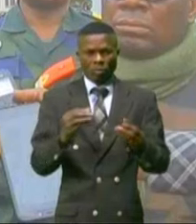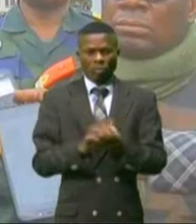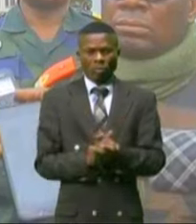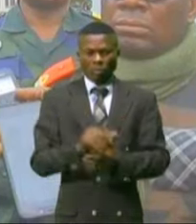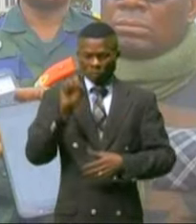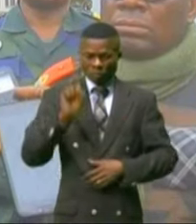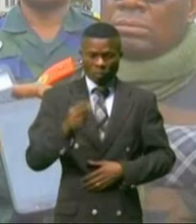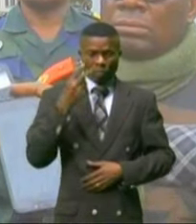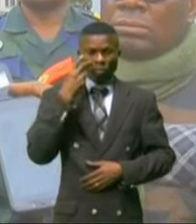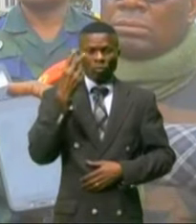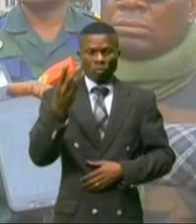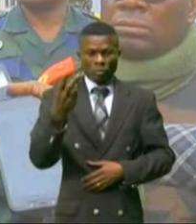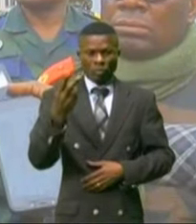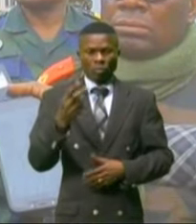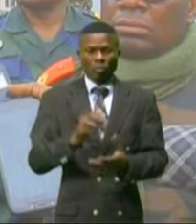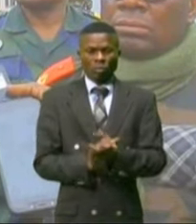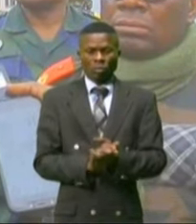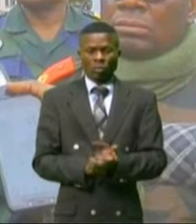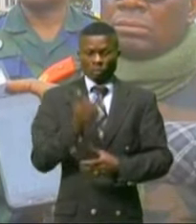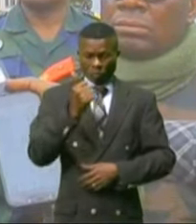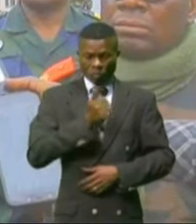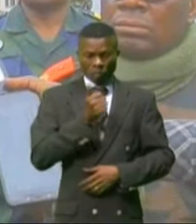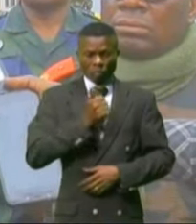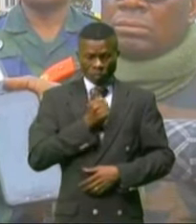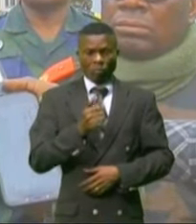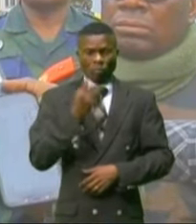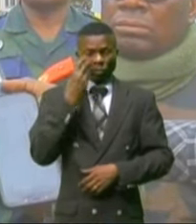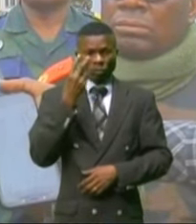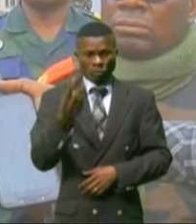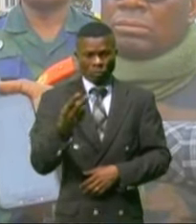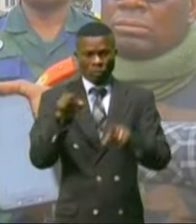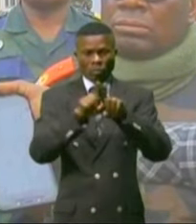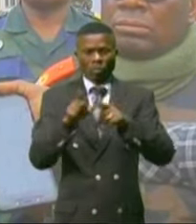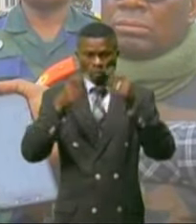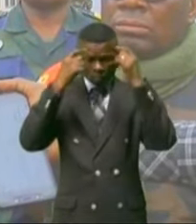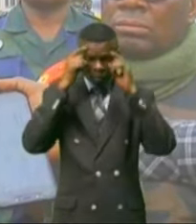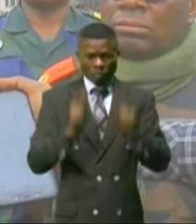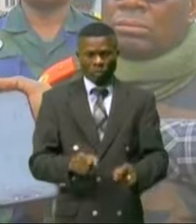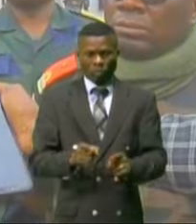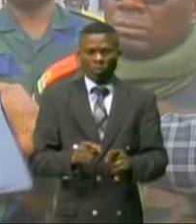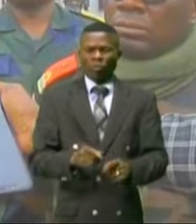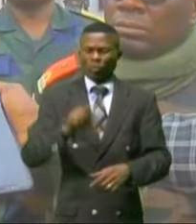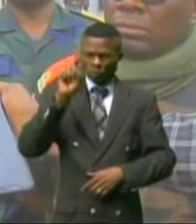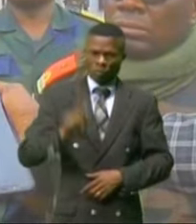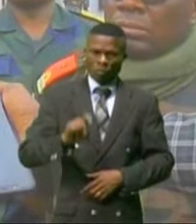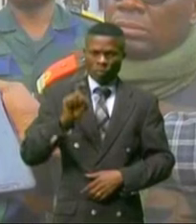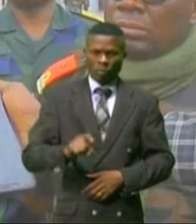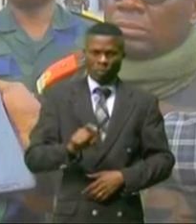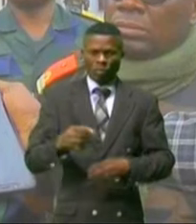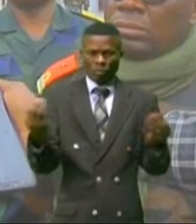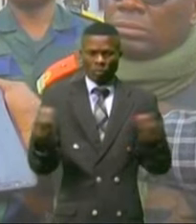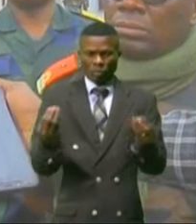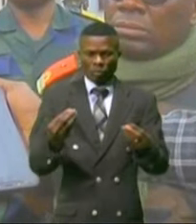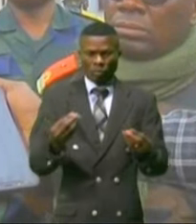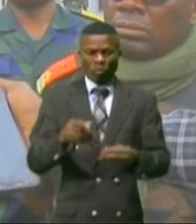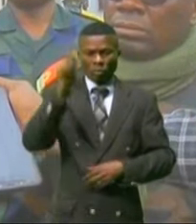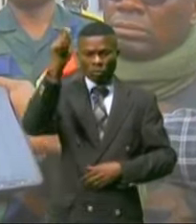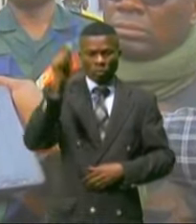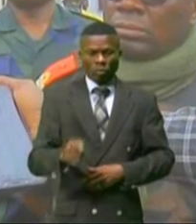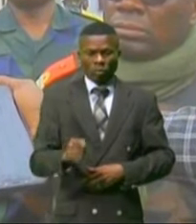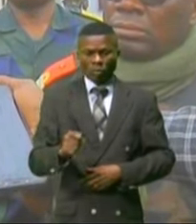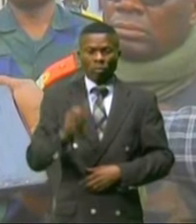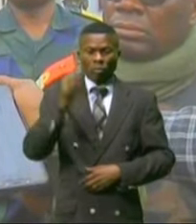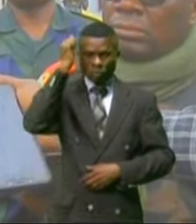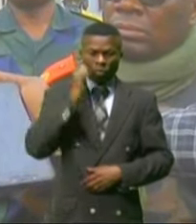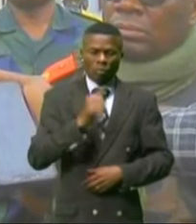voir de nos propres yeux et puis prendre des décisions qui s'imposent. Parce que la force navale